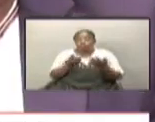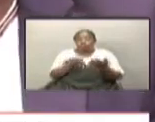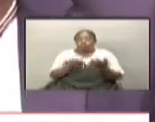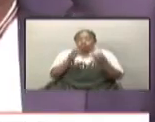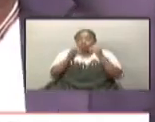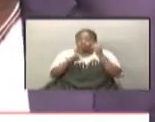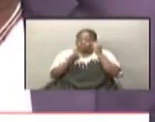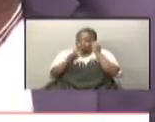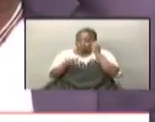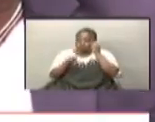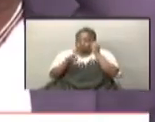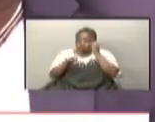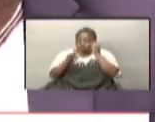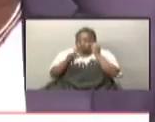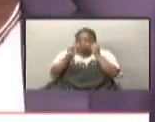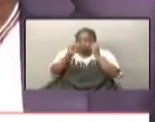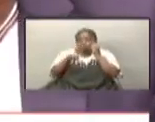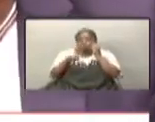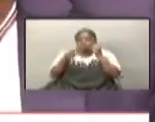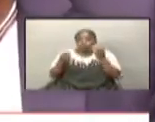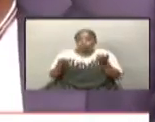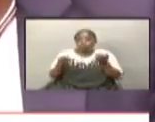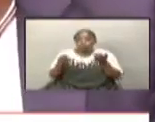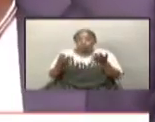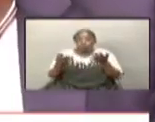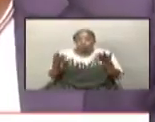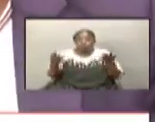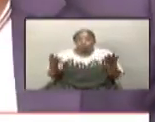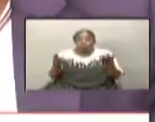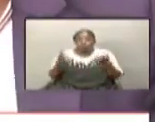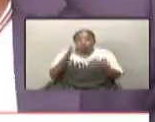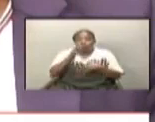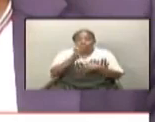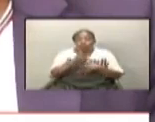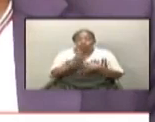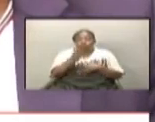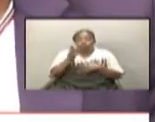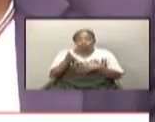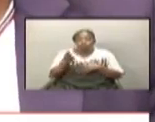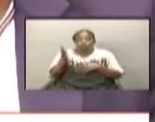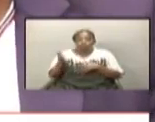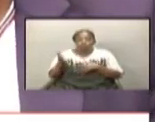yatambula yaje yatawo yakati musule yoku 8 5